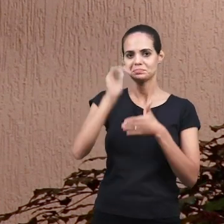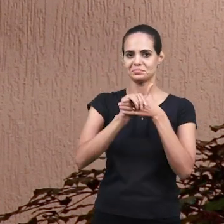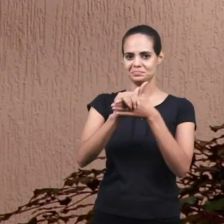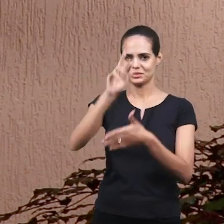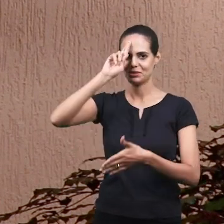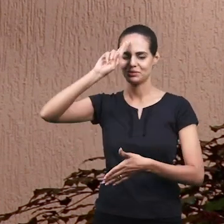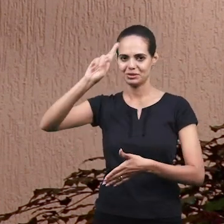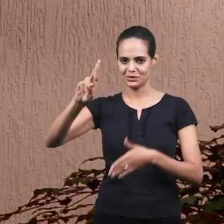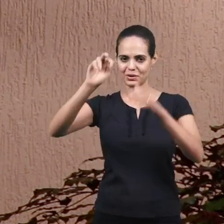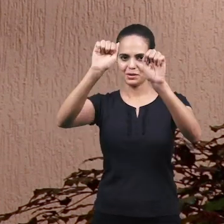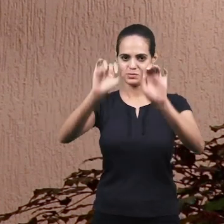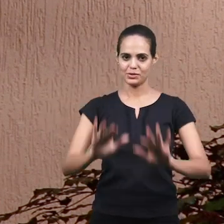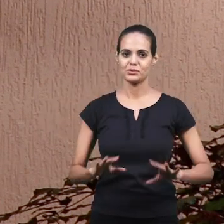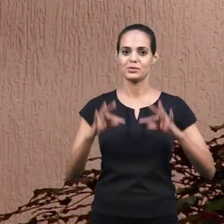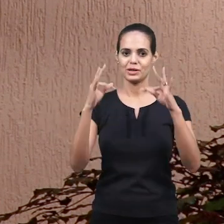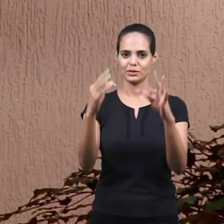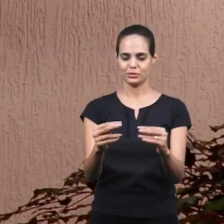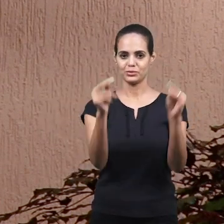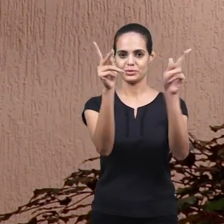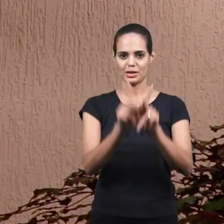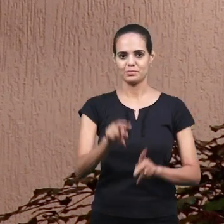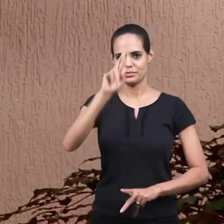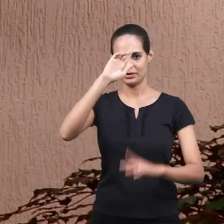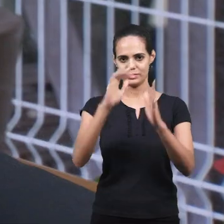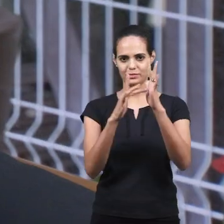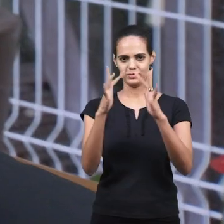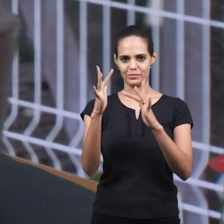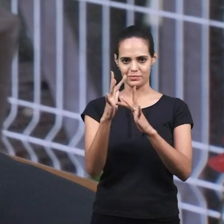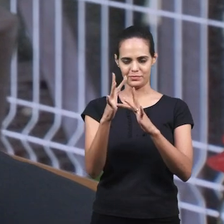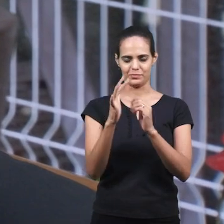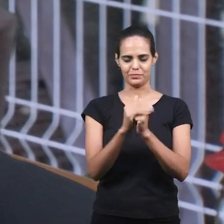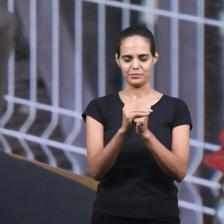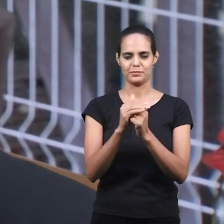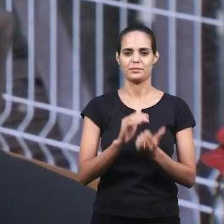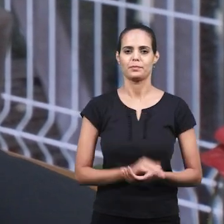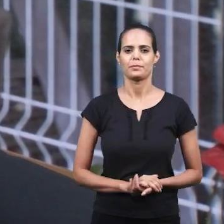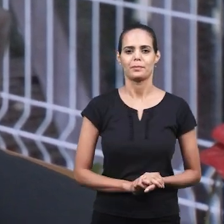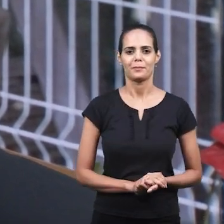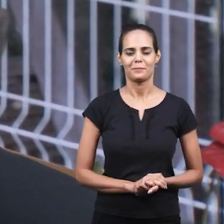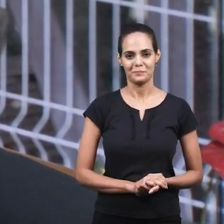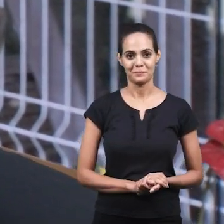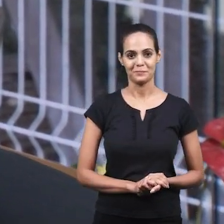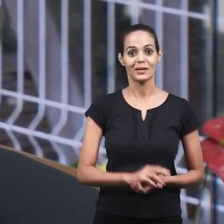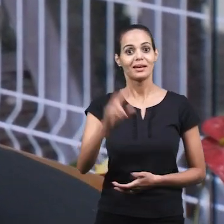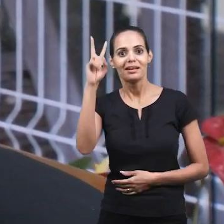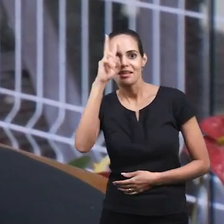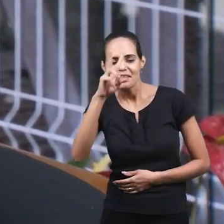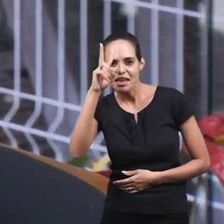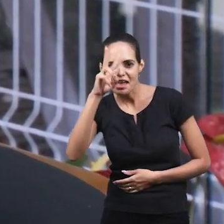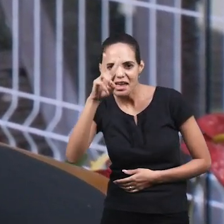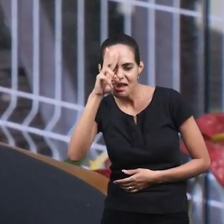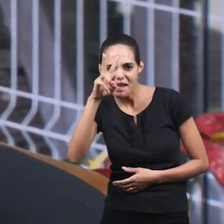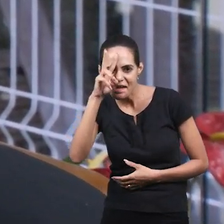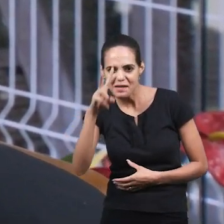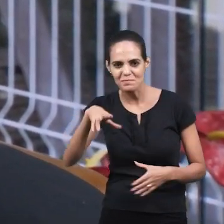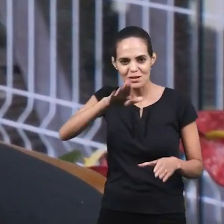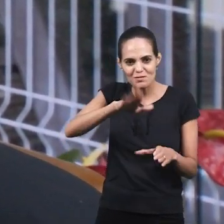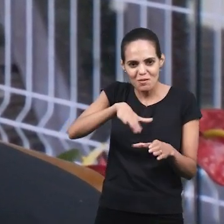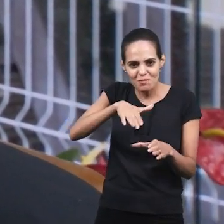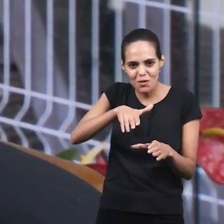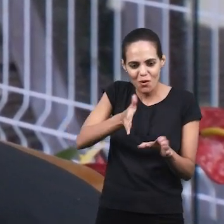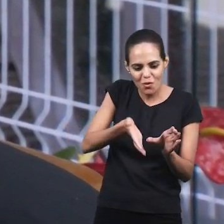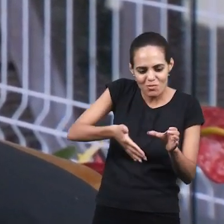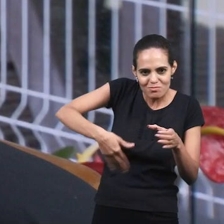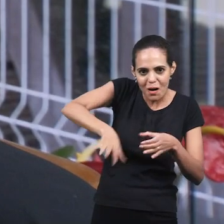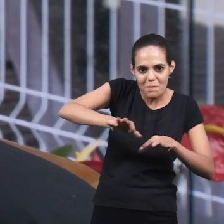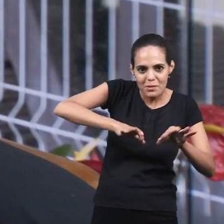à tous dans ce travail, la paix du Seigneur. Vous vous rappelez du tambour que la professeure Janaïne vous a enseigné